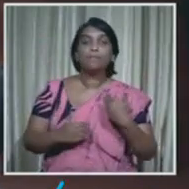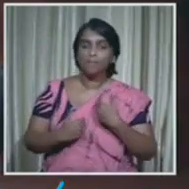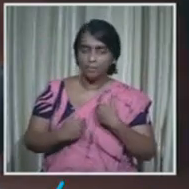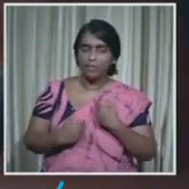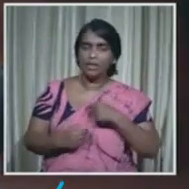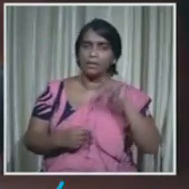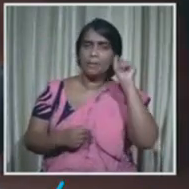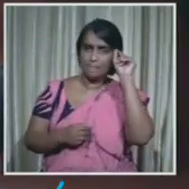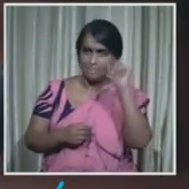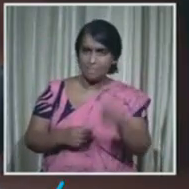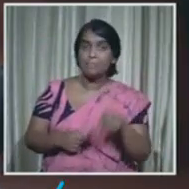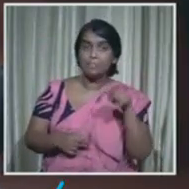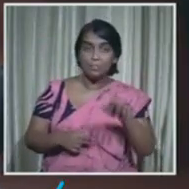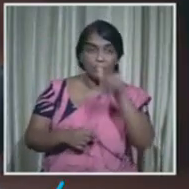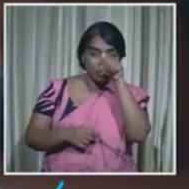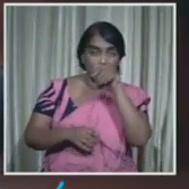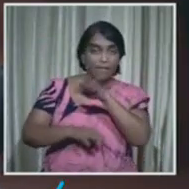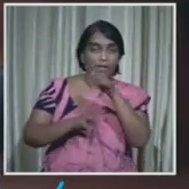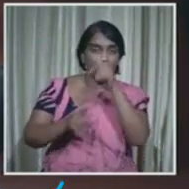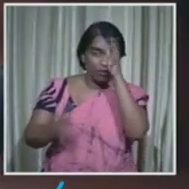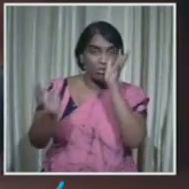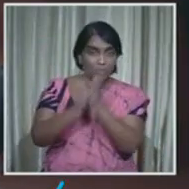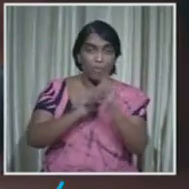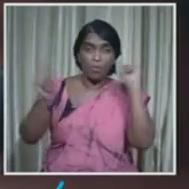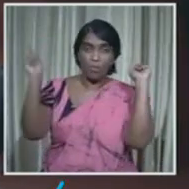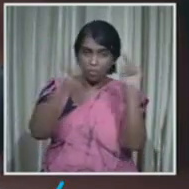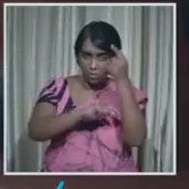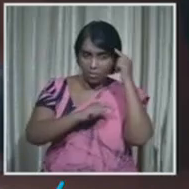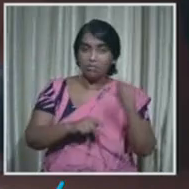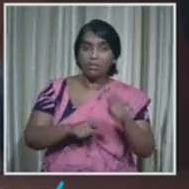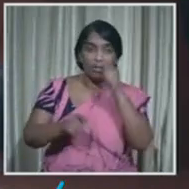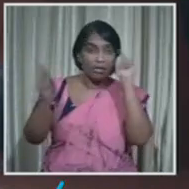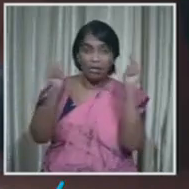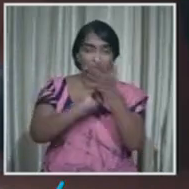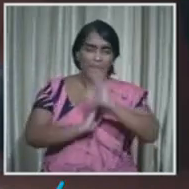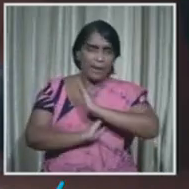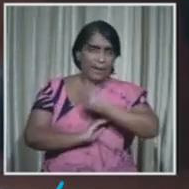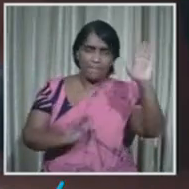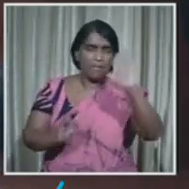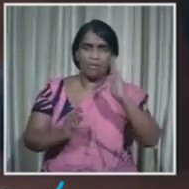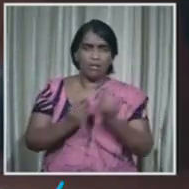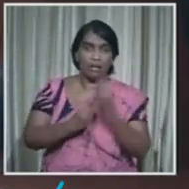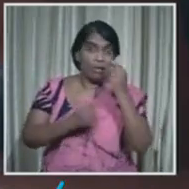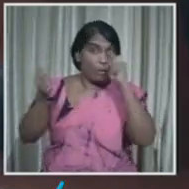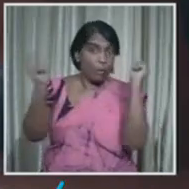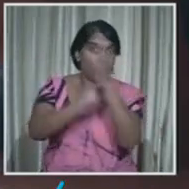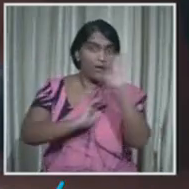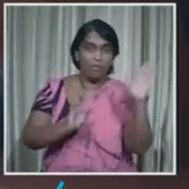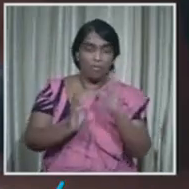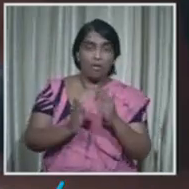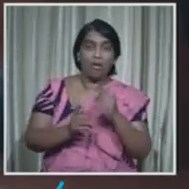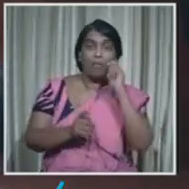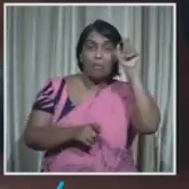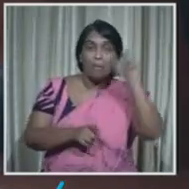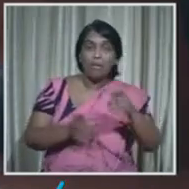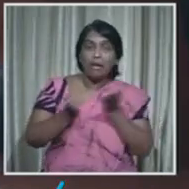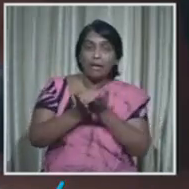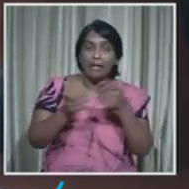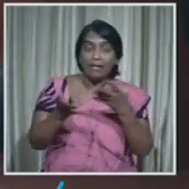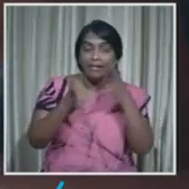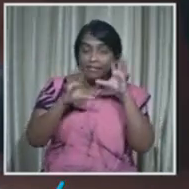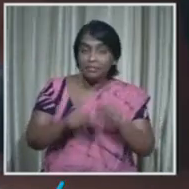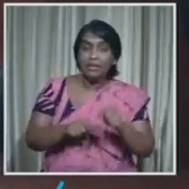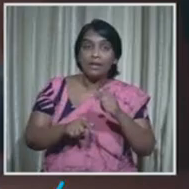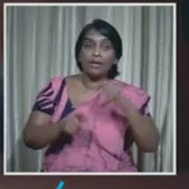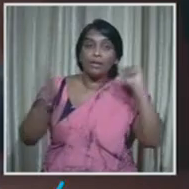කිව්වා මේ මංචා දේපල හොරකම් කරපු අය පැනලා යනවා ඒ පැනලා යන්න ඉඩ දෙන්න එපා කිව්වා මොකද ඒ වෙනකොට එවන් ගාඩ් පැනලා ගිහිල්ලා පැනලා ගියපු කෙනෙක්